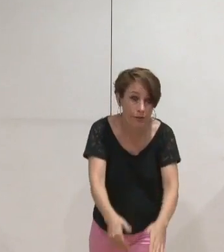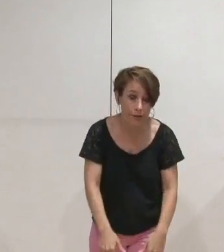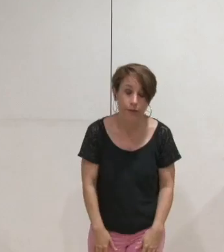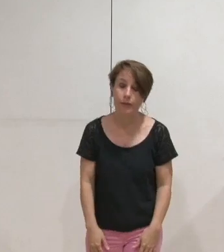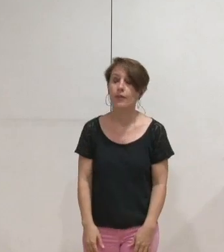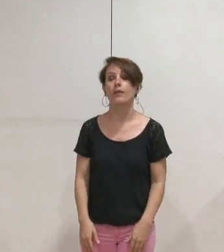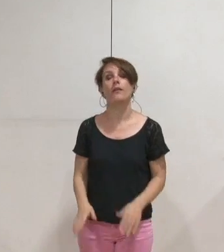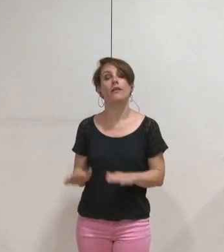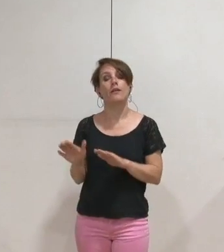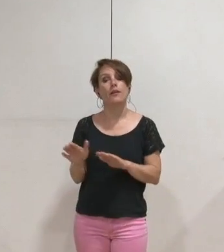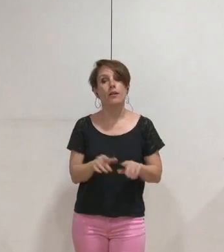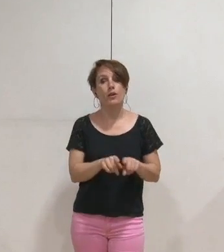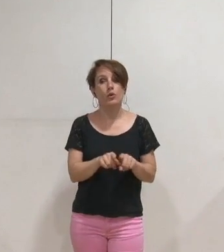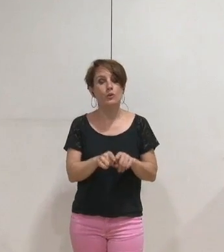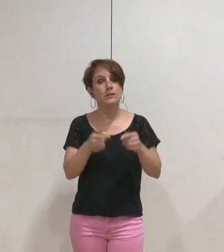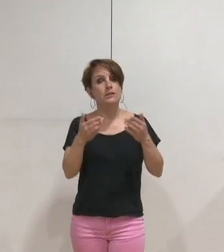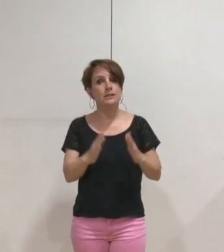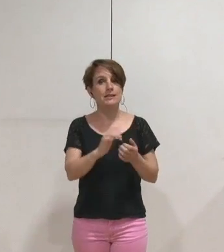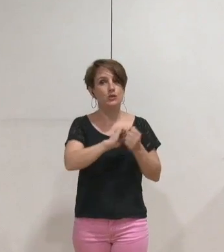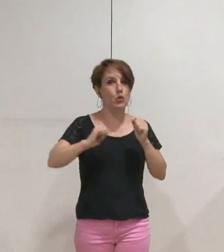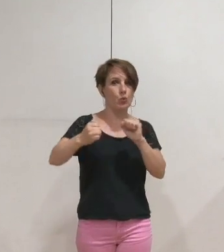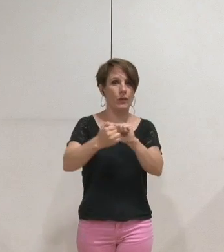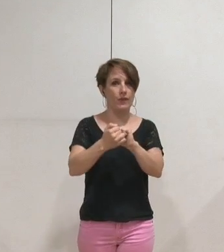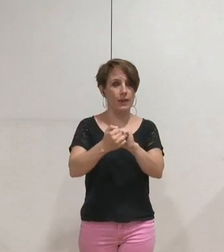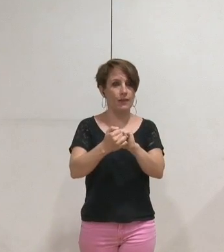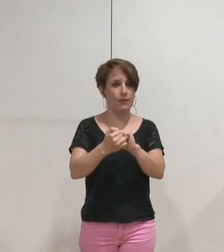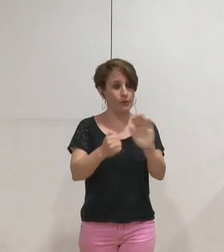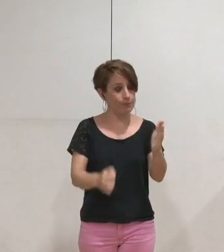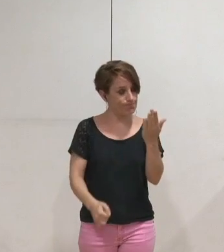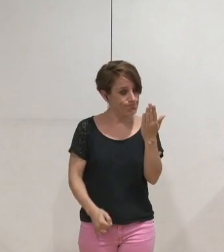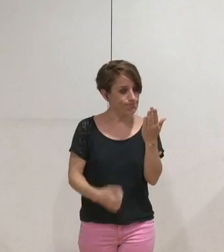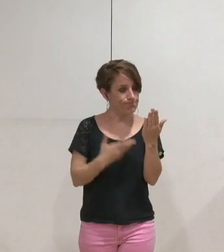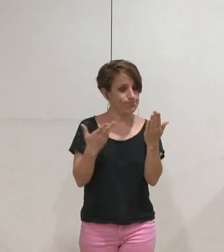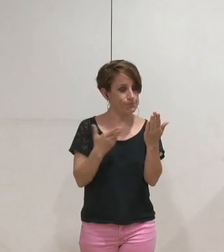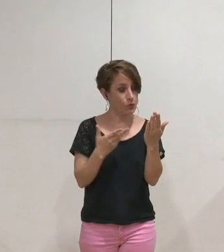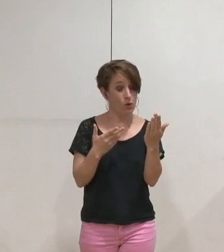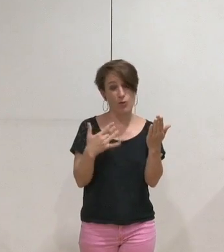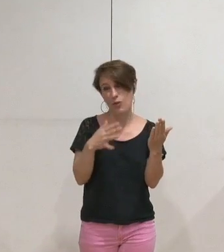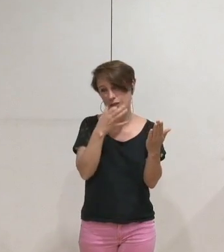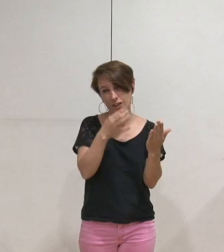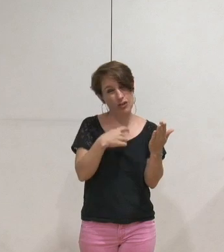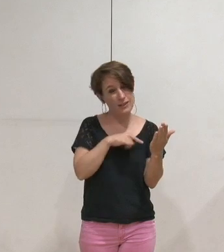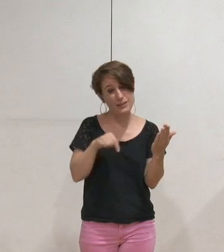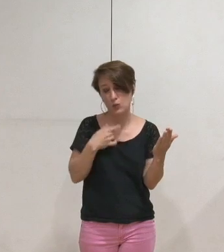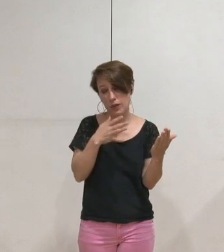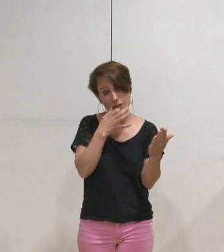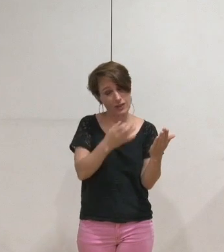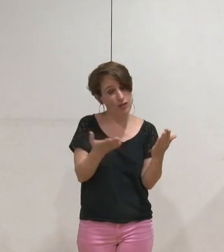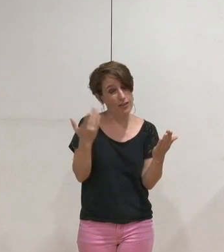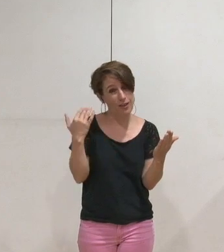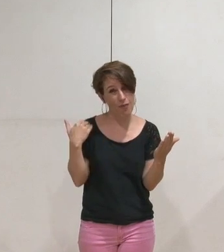euh décision modificative la démonstration de ce que nous avions dit sur euh la